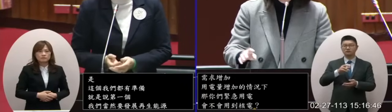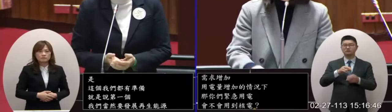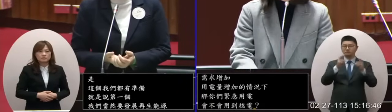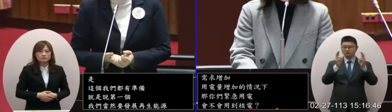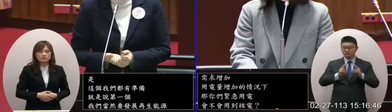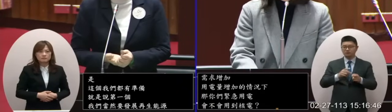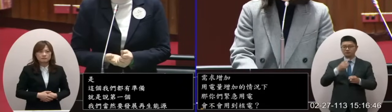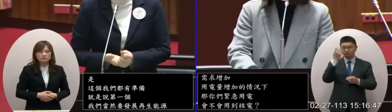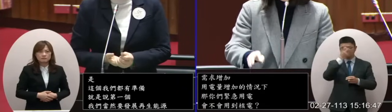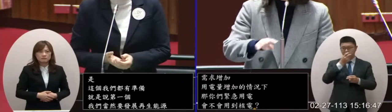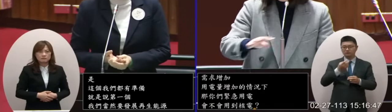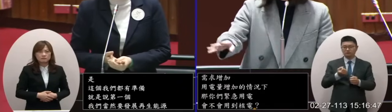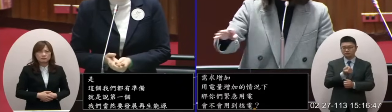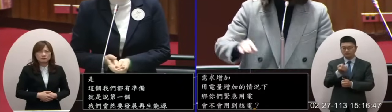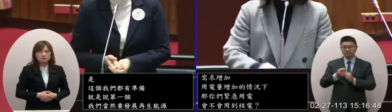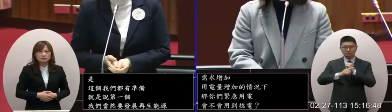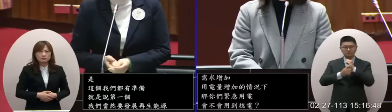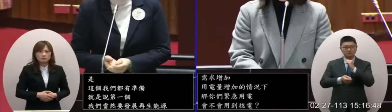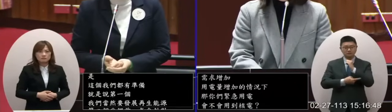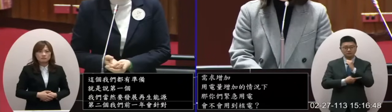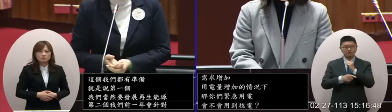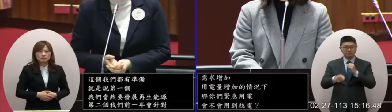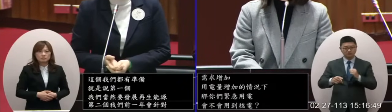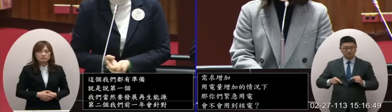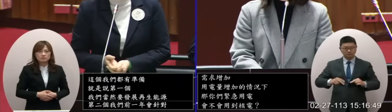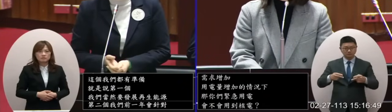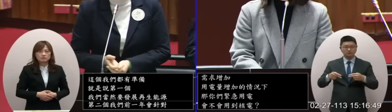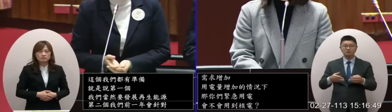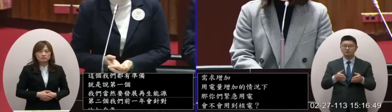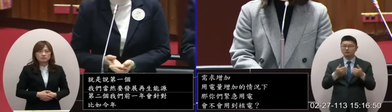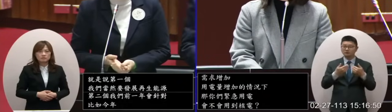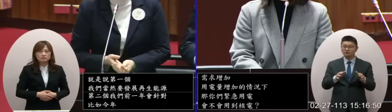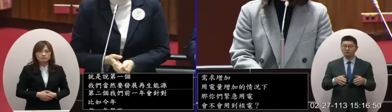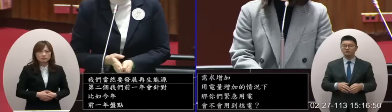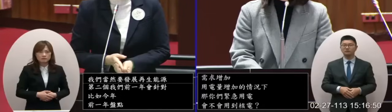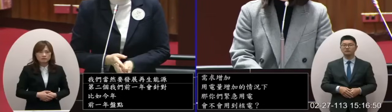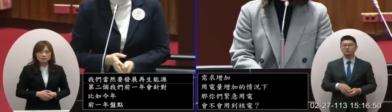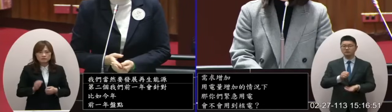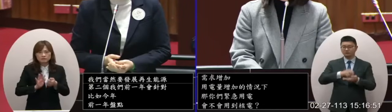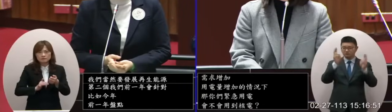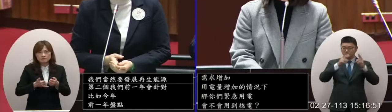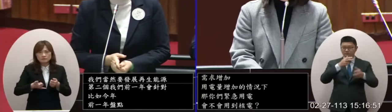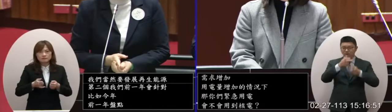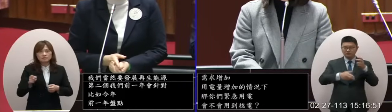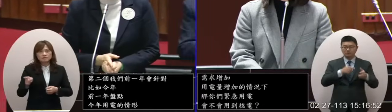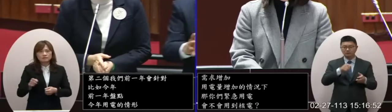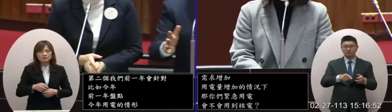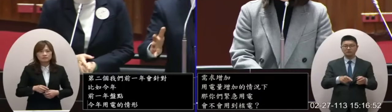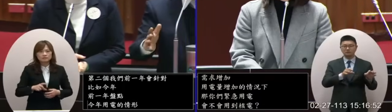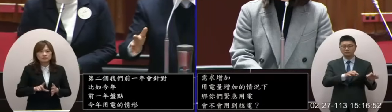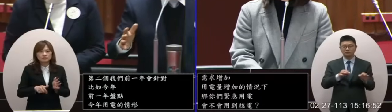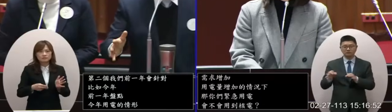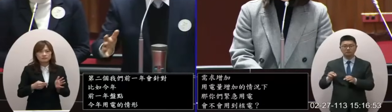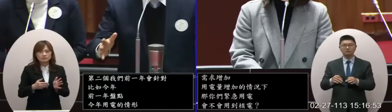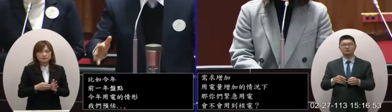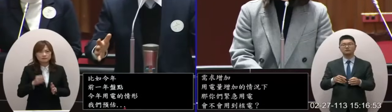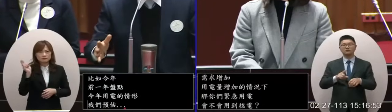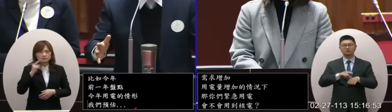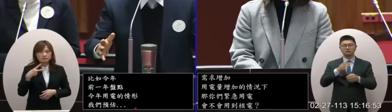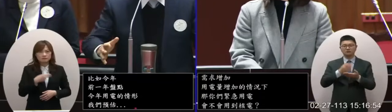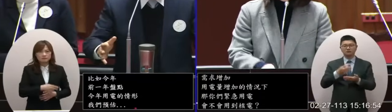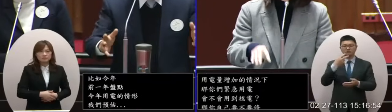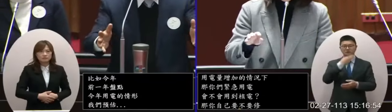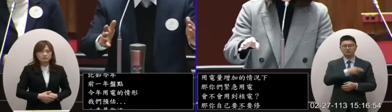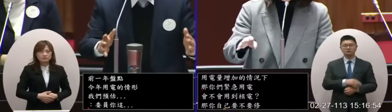施管制法？就是我们的核电厂研议的条例。 喂，你这关。